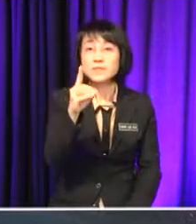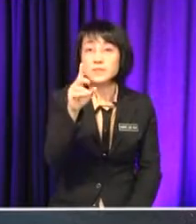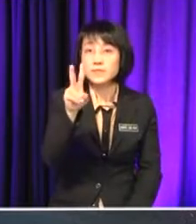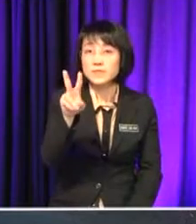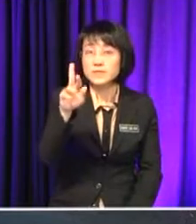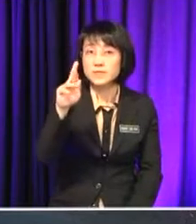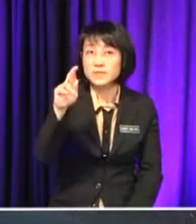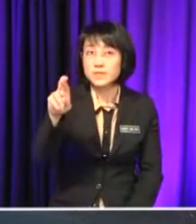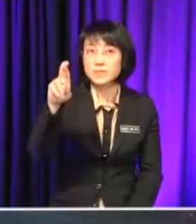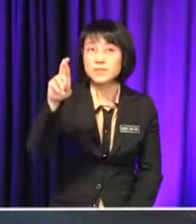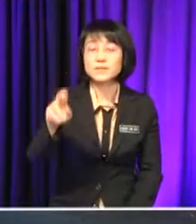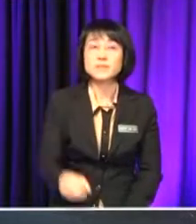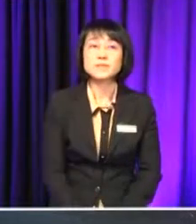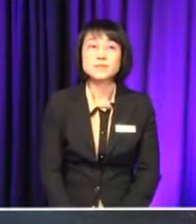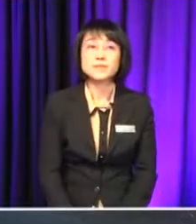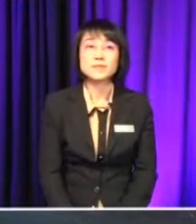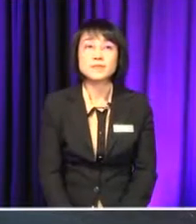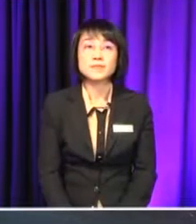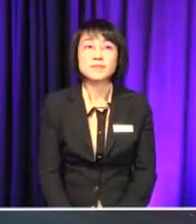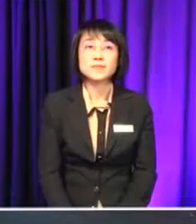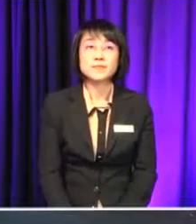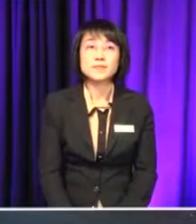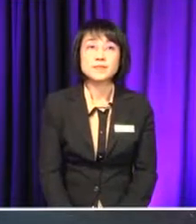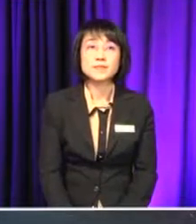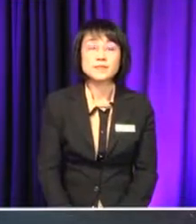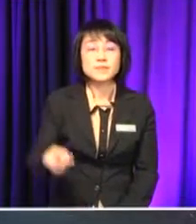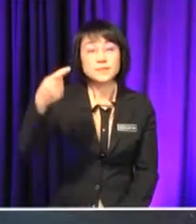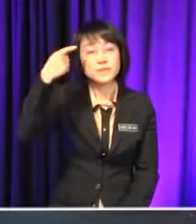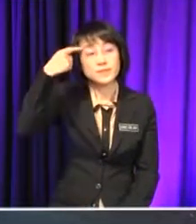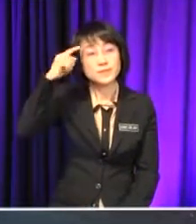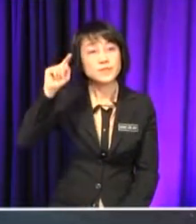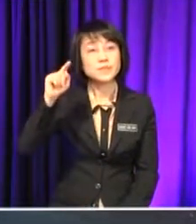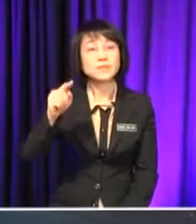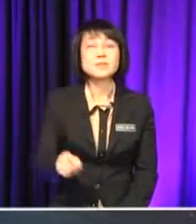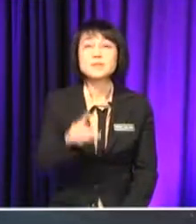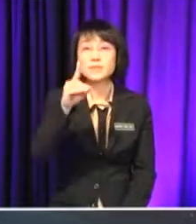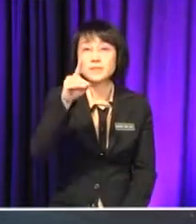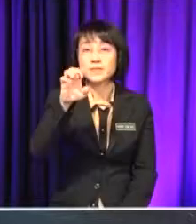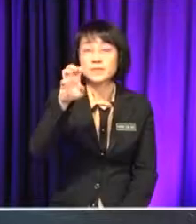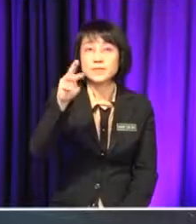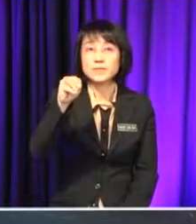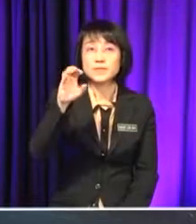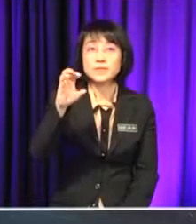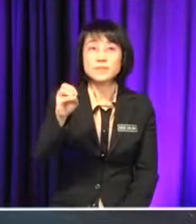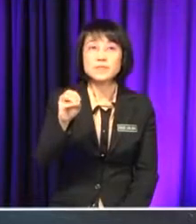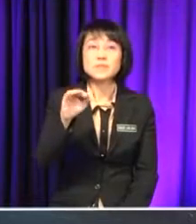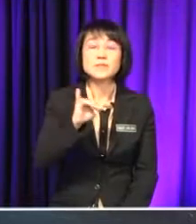dia. Faham, cikgu. Okey. Jadi untuk yang demo yang saya nak buat pada papan